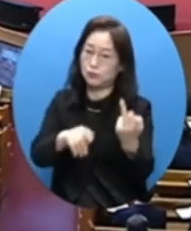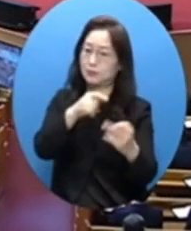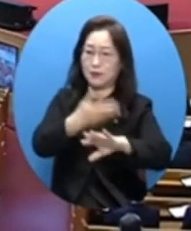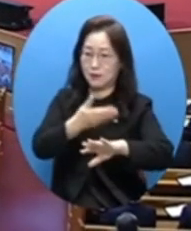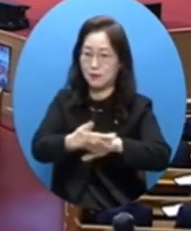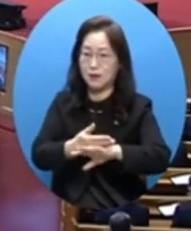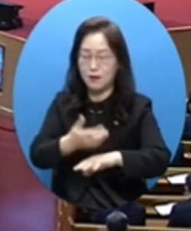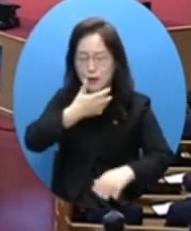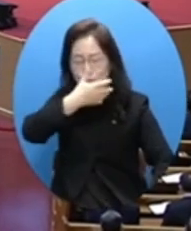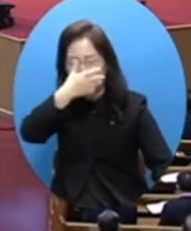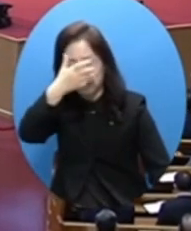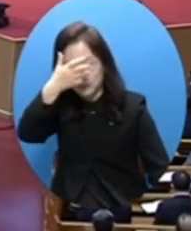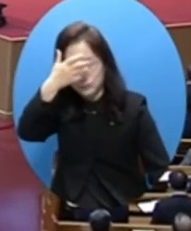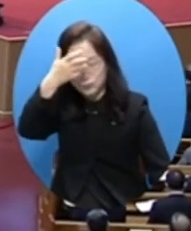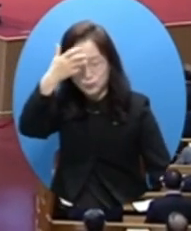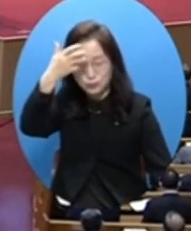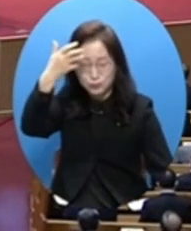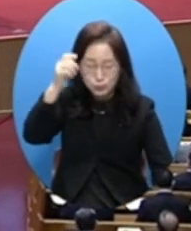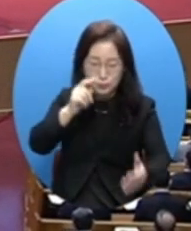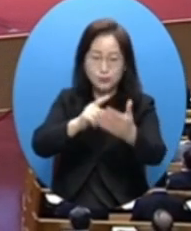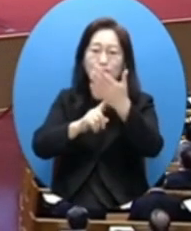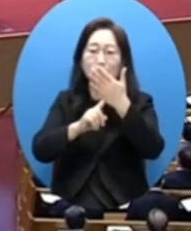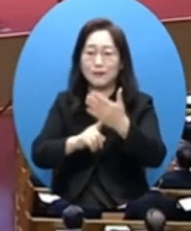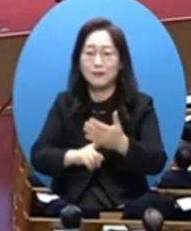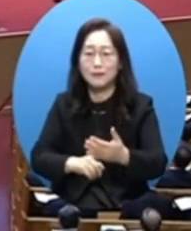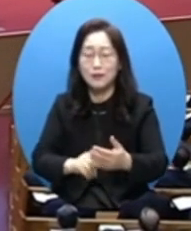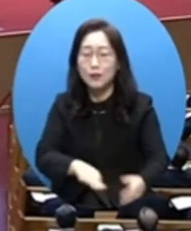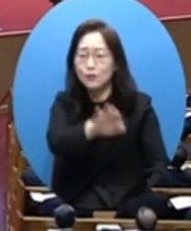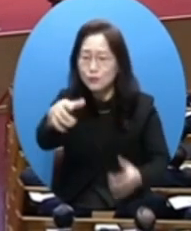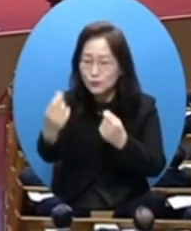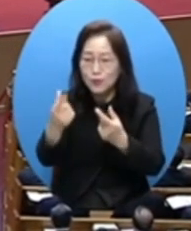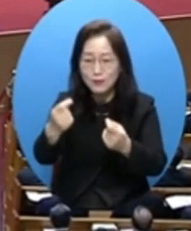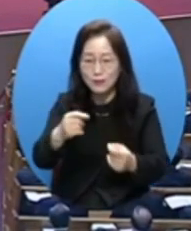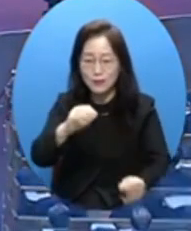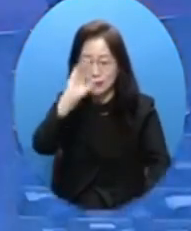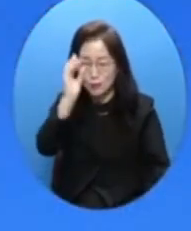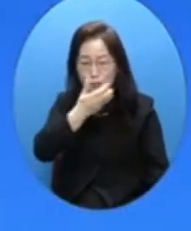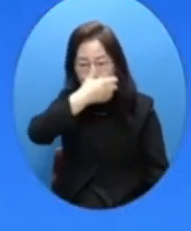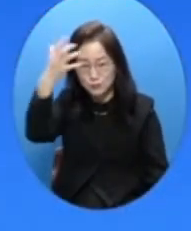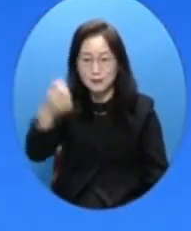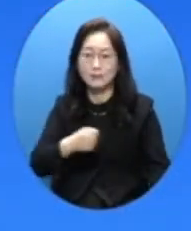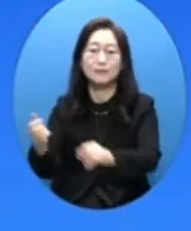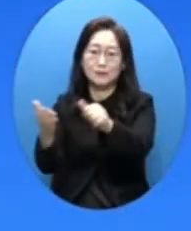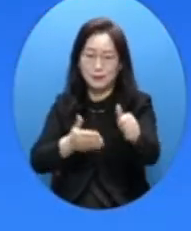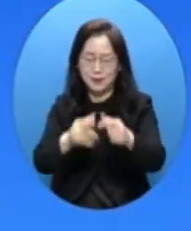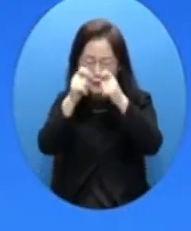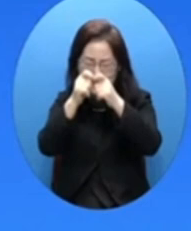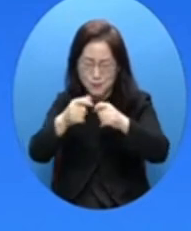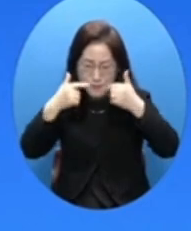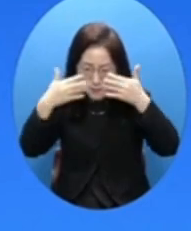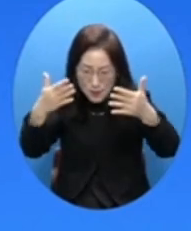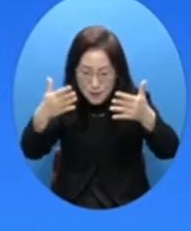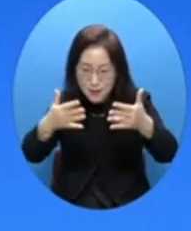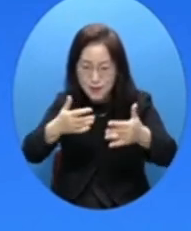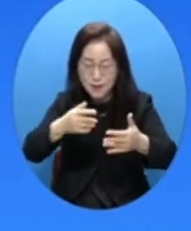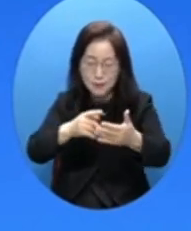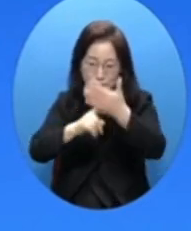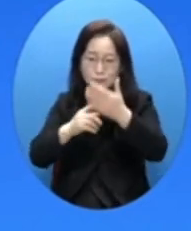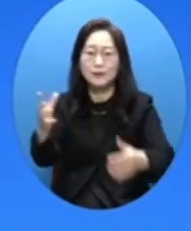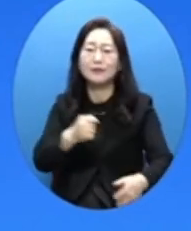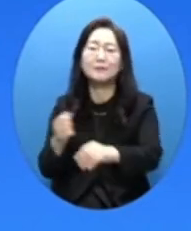날마다 꿈에 사로잡혀 살았습니다 우리가 주님 앞에서 거룩한 꿈을 꿔야 되는 것입니다 구체적이고 분명한 꿈을 꿔야 되는 것입니다